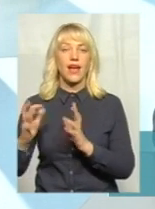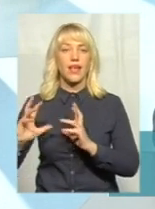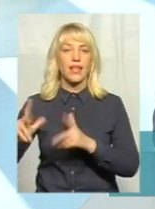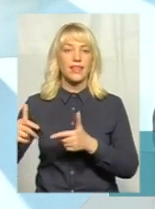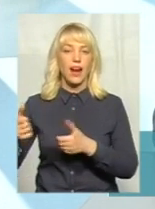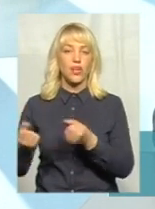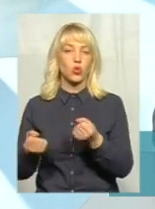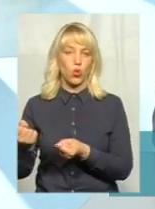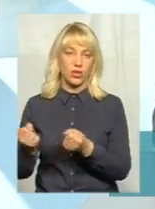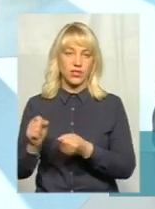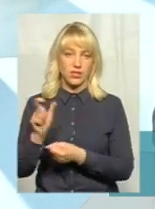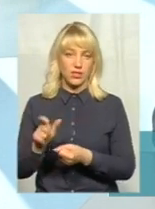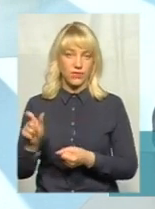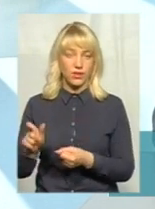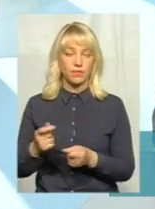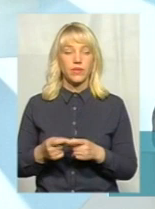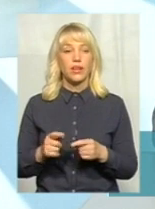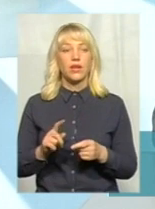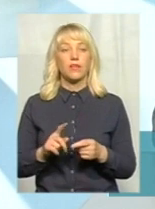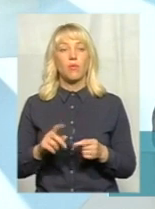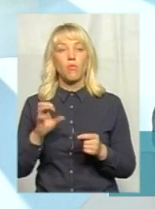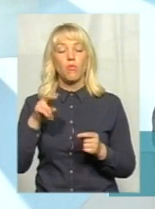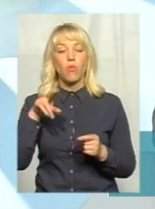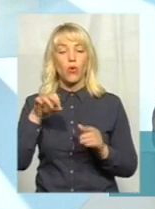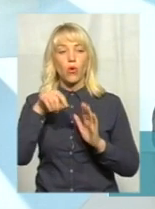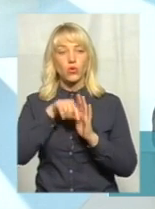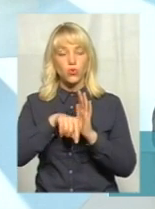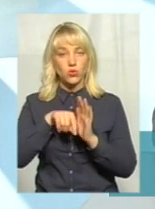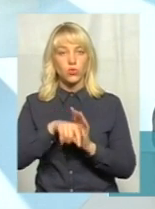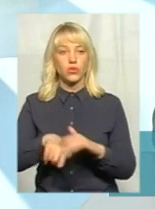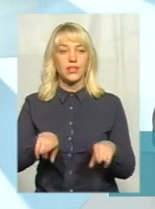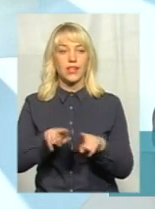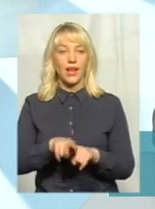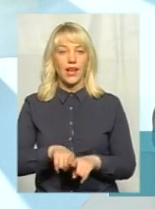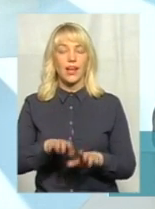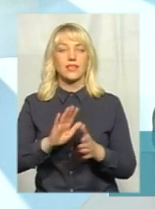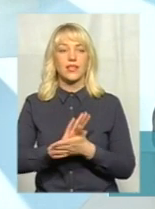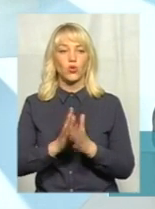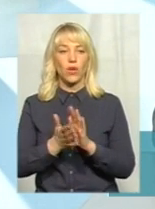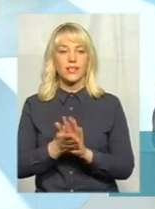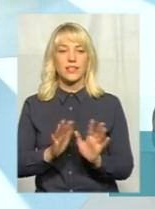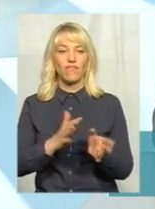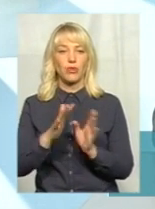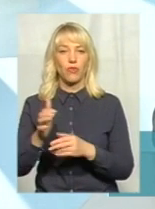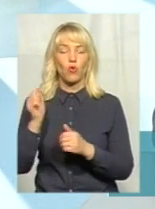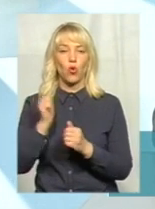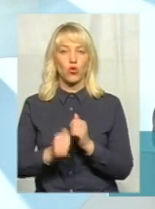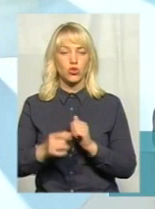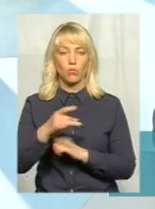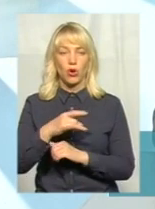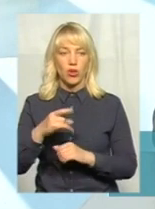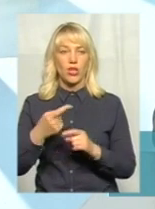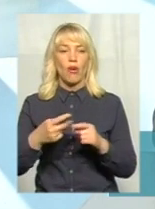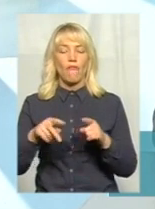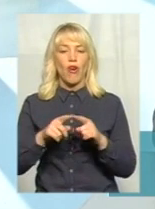спроможних професій. Але, по суті, така ситуація відбувається майже в кожному районі, але вона